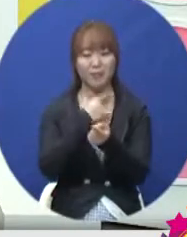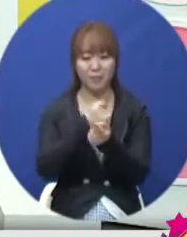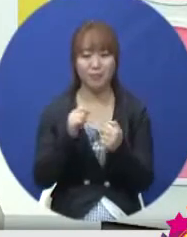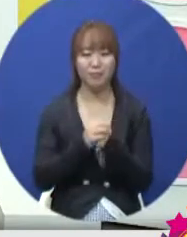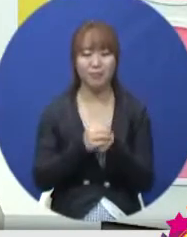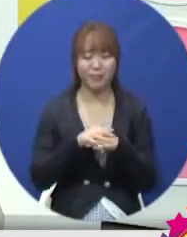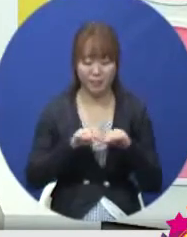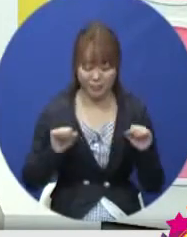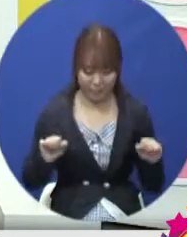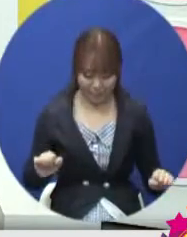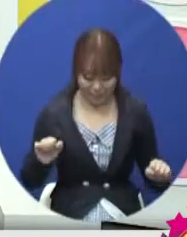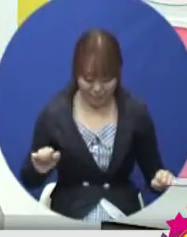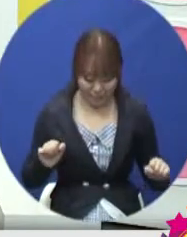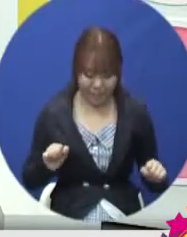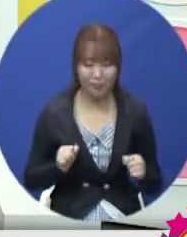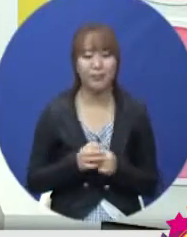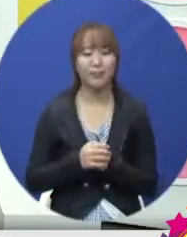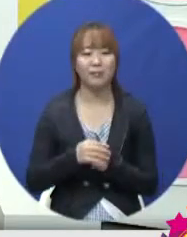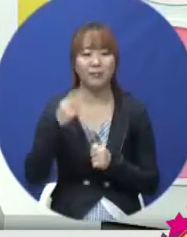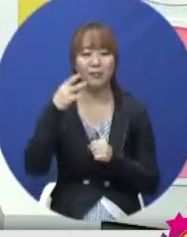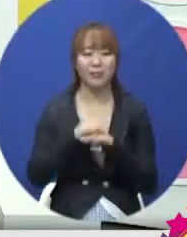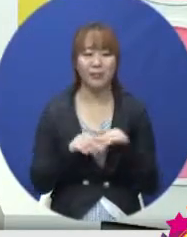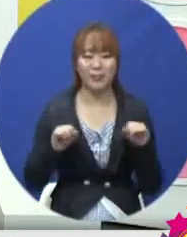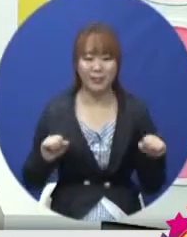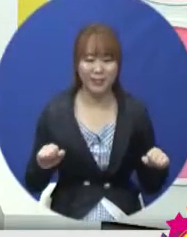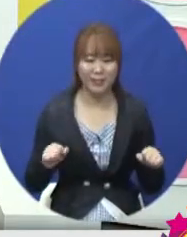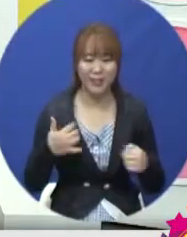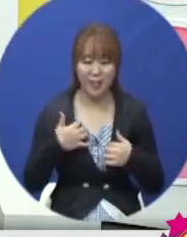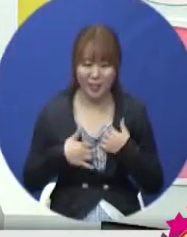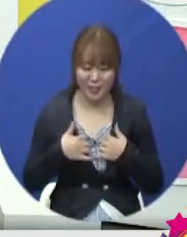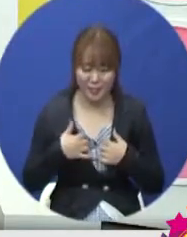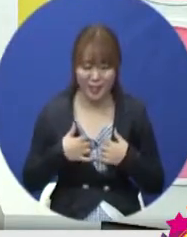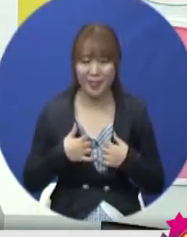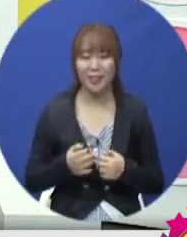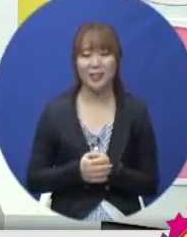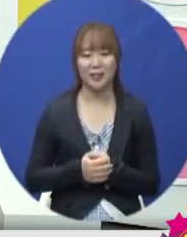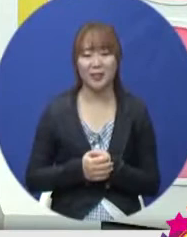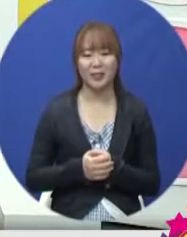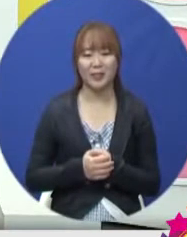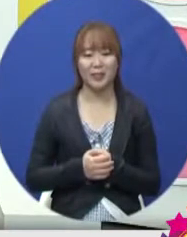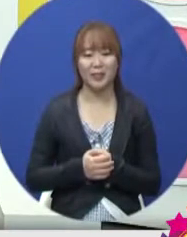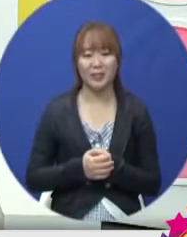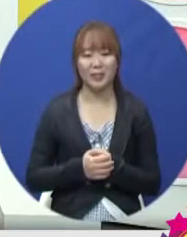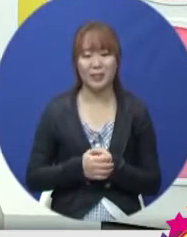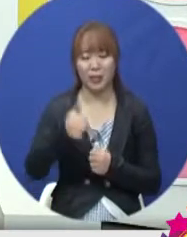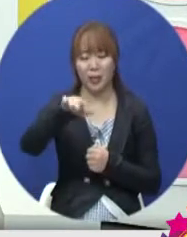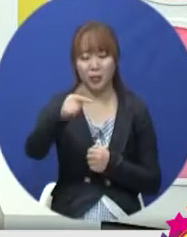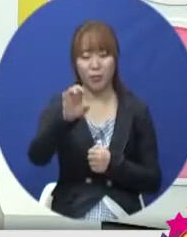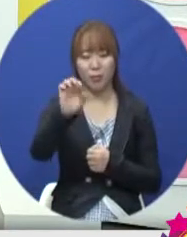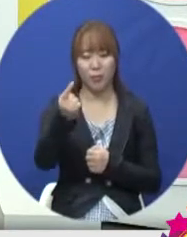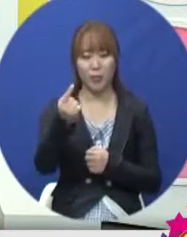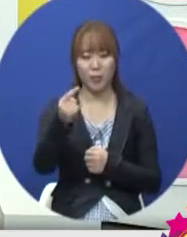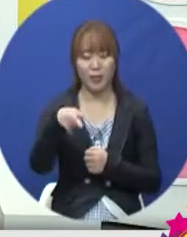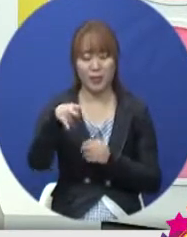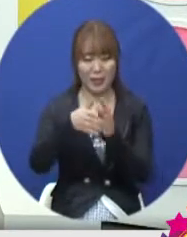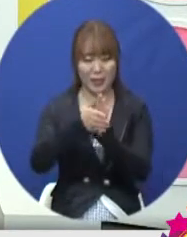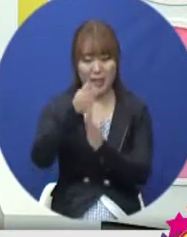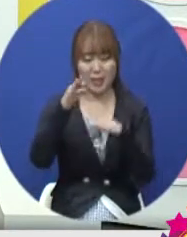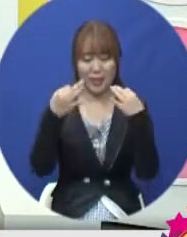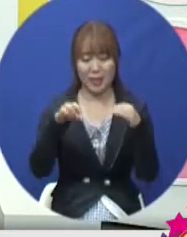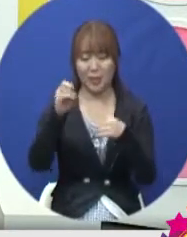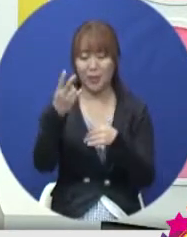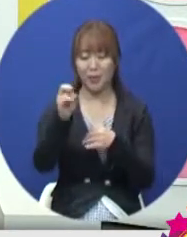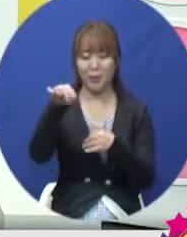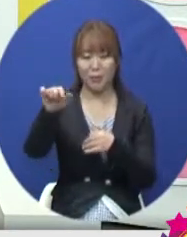네. 안녕하세요. 네, 안녕하세요. 네, 네 반갑습니다, 반갑습니다, 어머니. 네, 군포시의 김용수입니다. 네. 아,